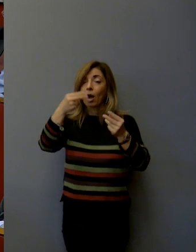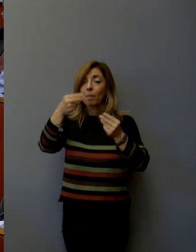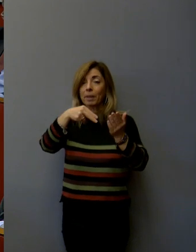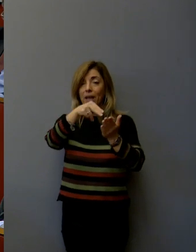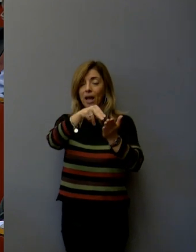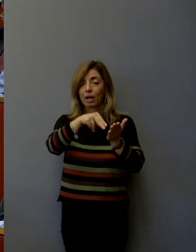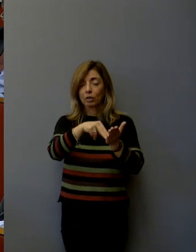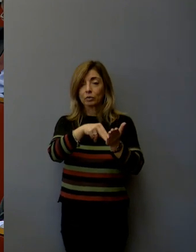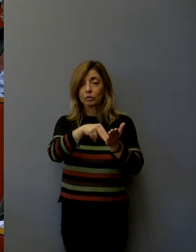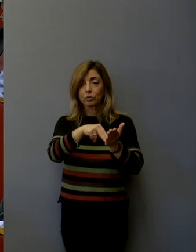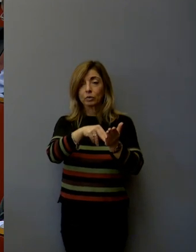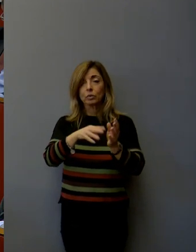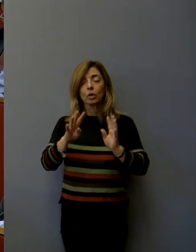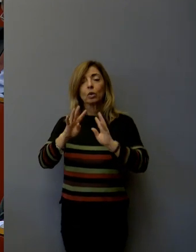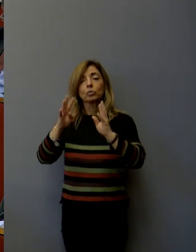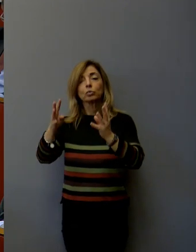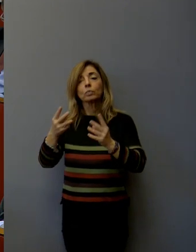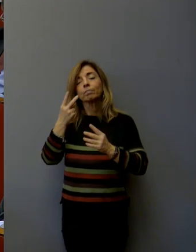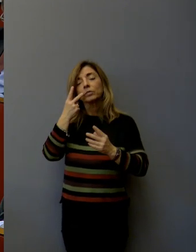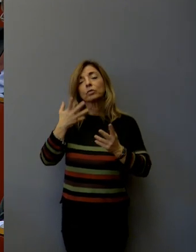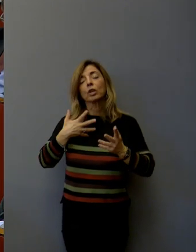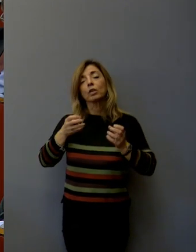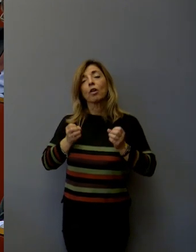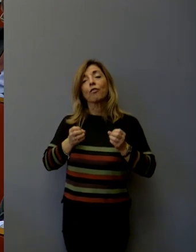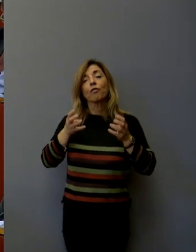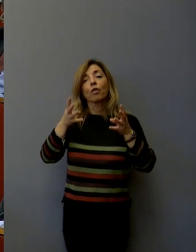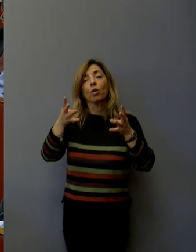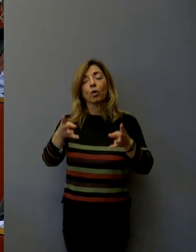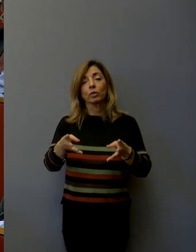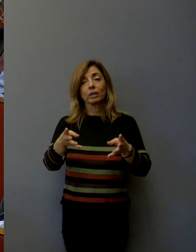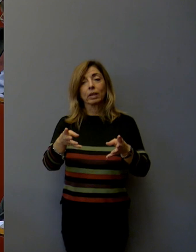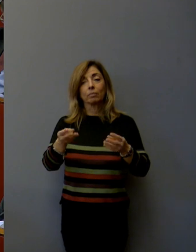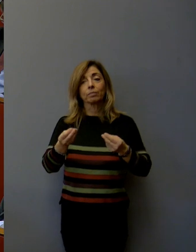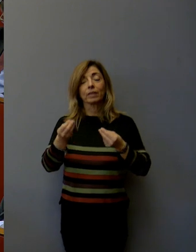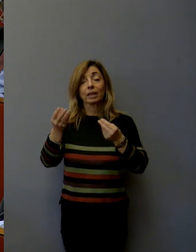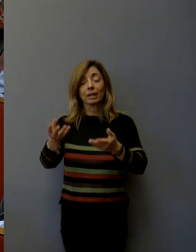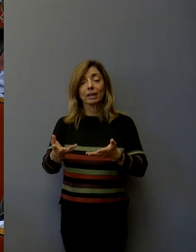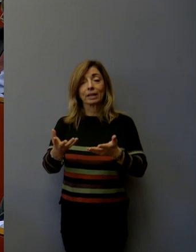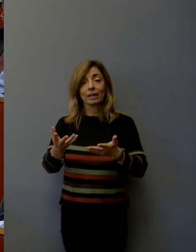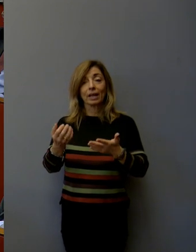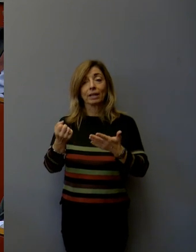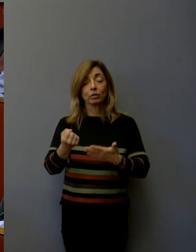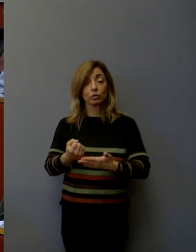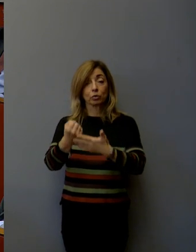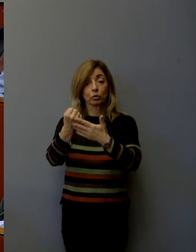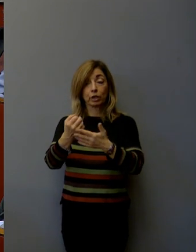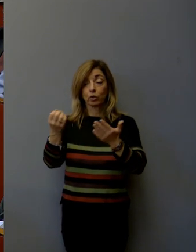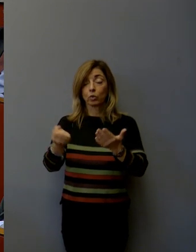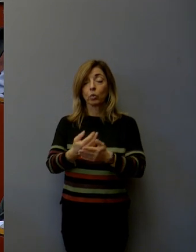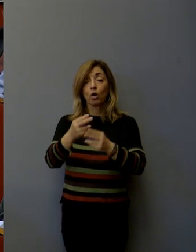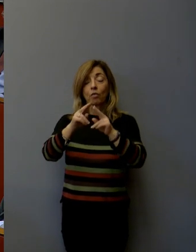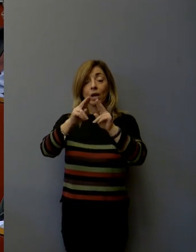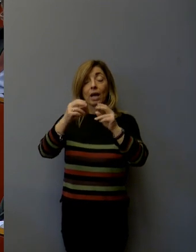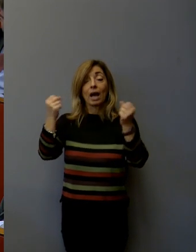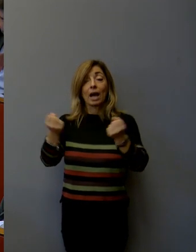intenzione c'è una volontà di replicare il sistema di sostegno alle nuove attività commerciali denominato bonus